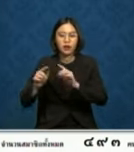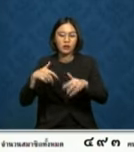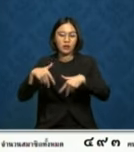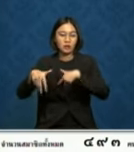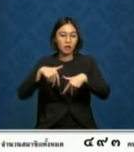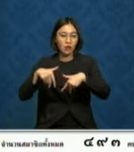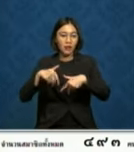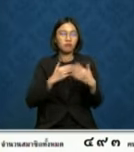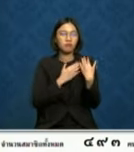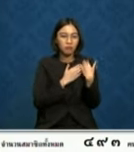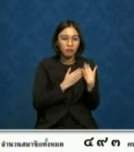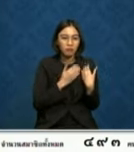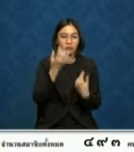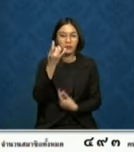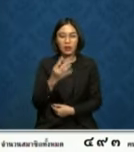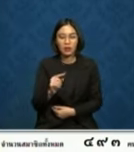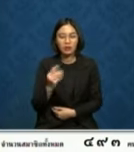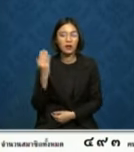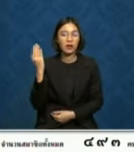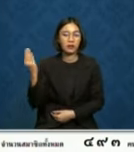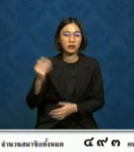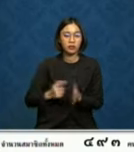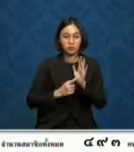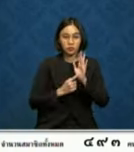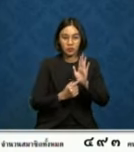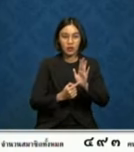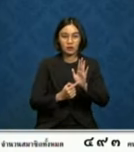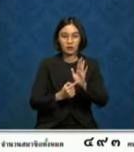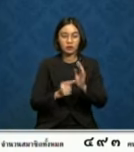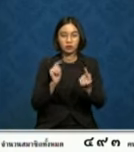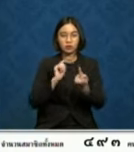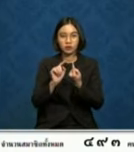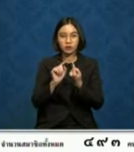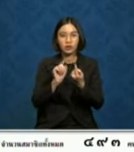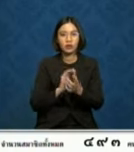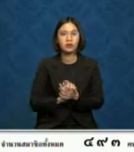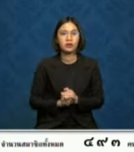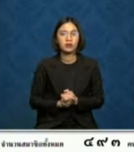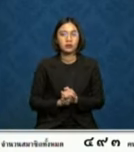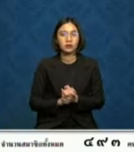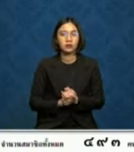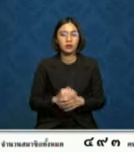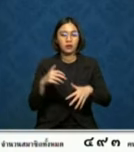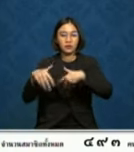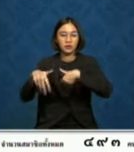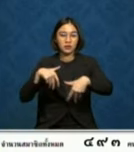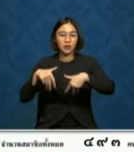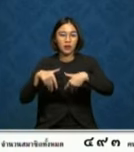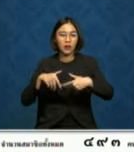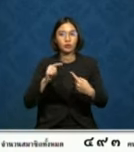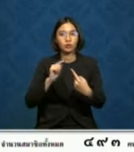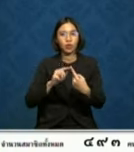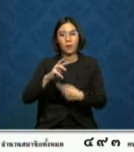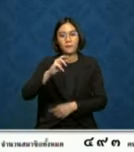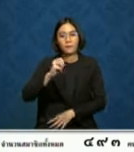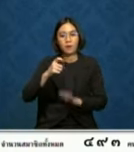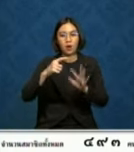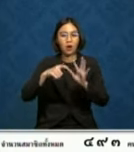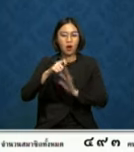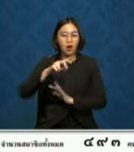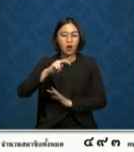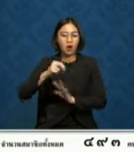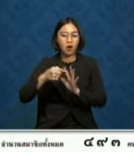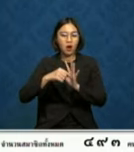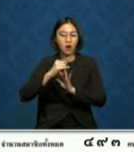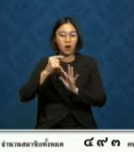ได้รับภาระอะไรบ้างนี่เป็นกรณีตัวอย่างนะครับของเอ่อชาวบ้านที่ม่อนแจ่มเขาได้